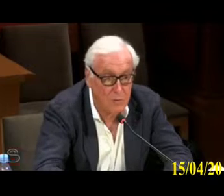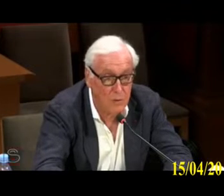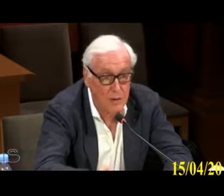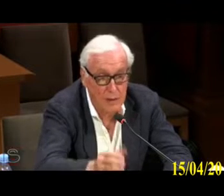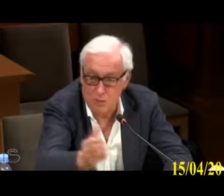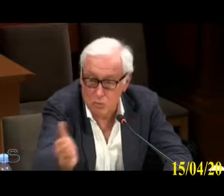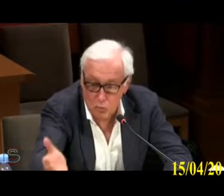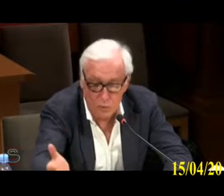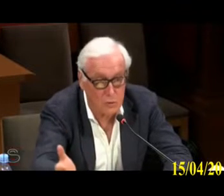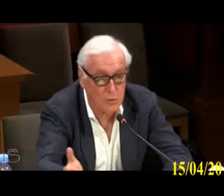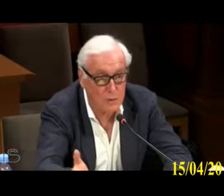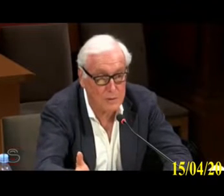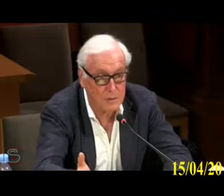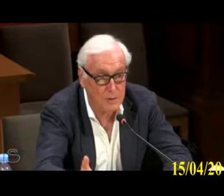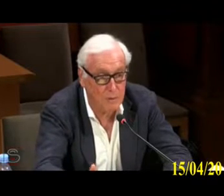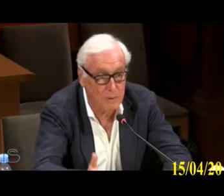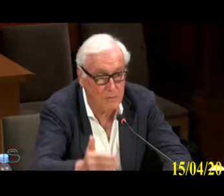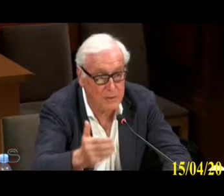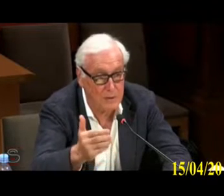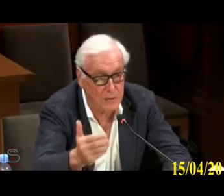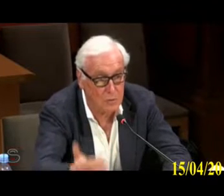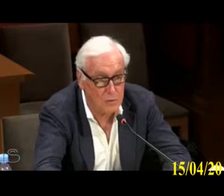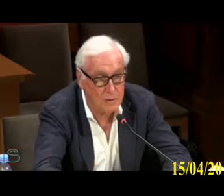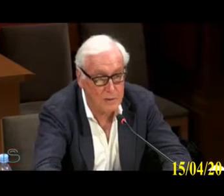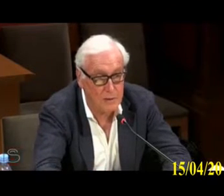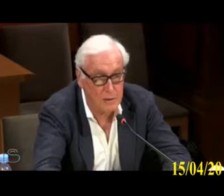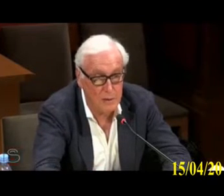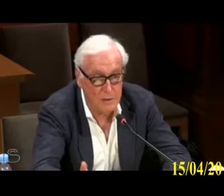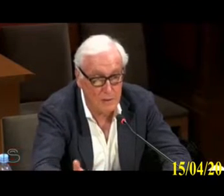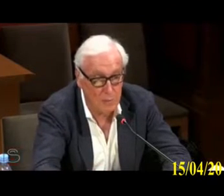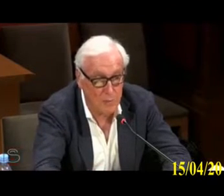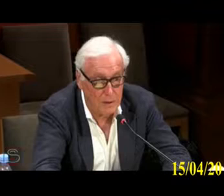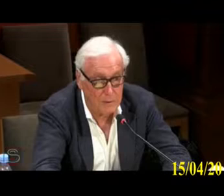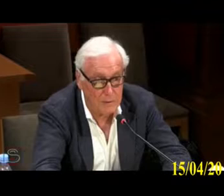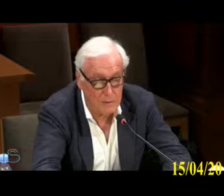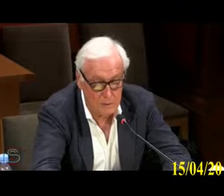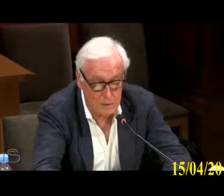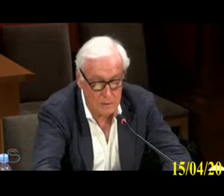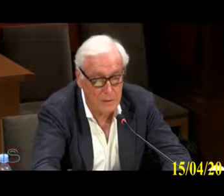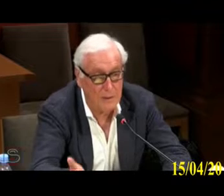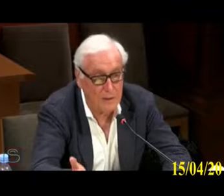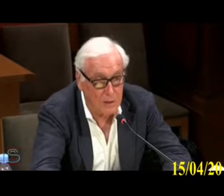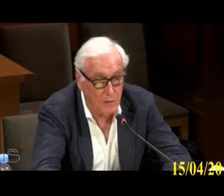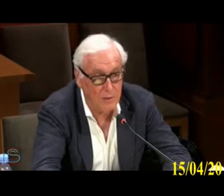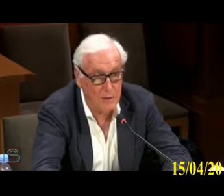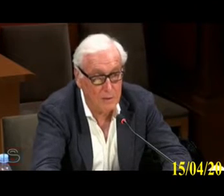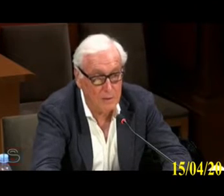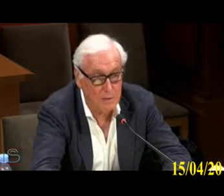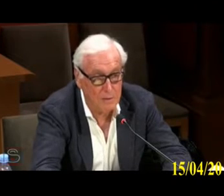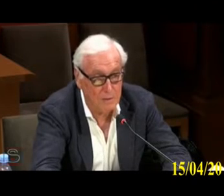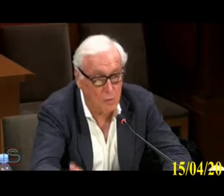restera plus haut. Et toujours dans le sud-ouest, qui lui a bénéficié d'un taux initial qui était plus bas, il a été